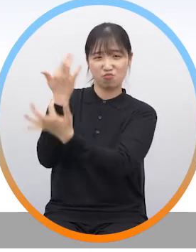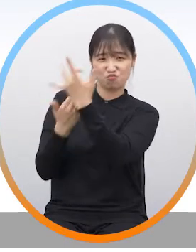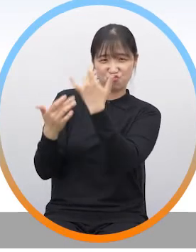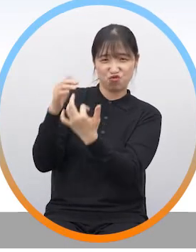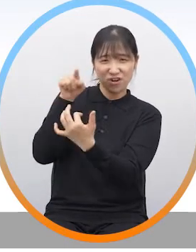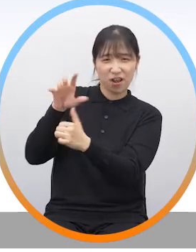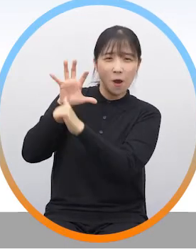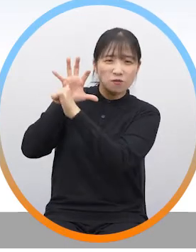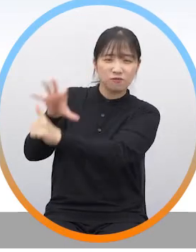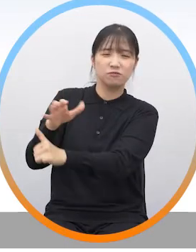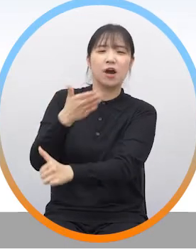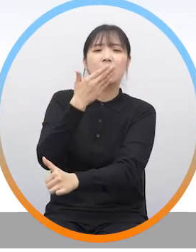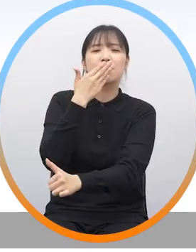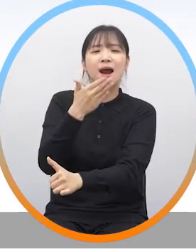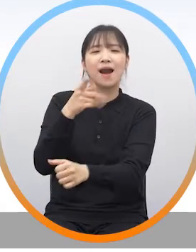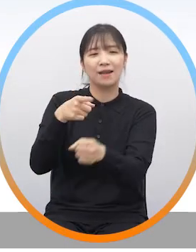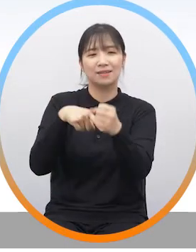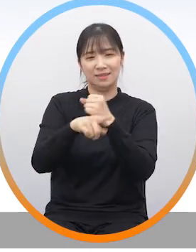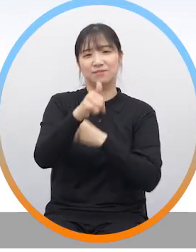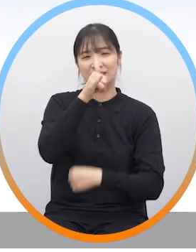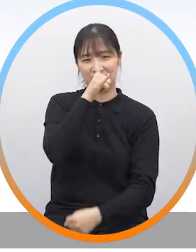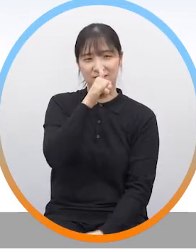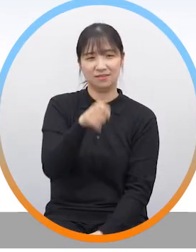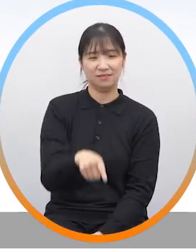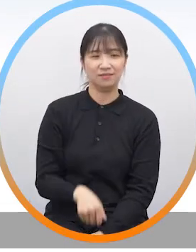그런 벽사적인 의미가 있습니다.